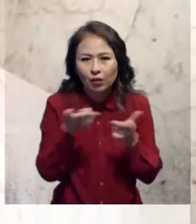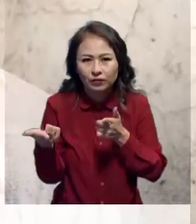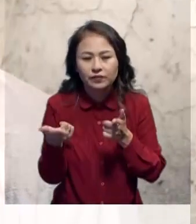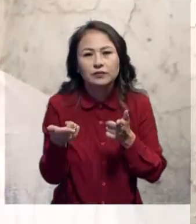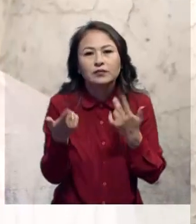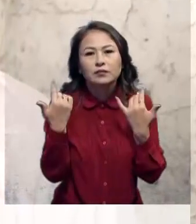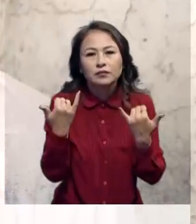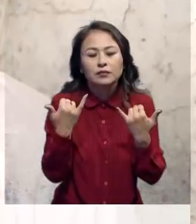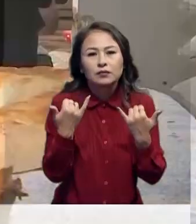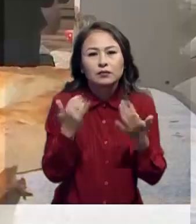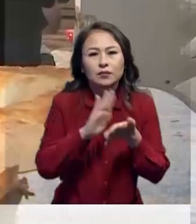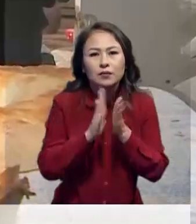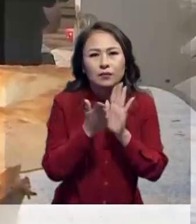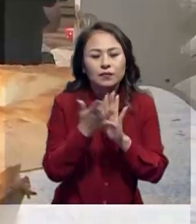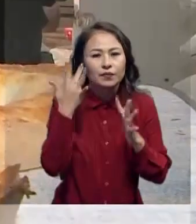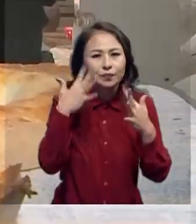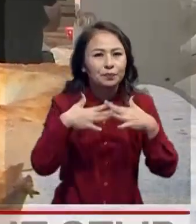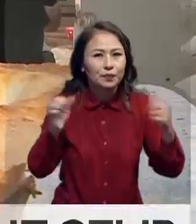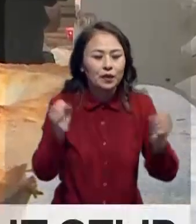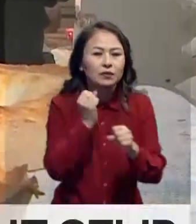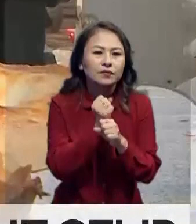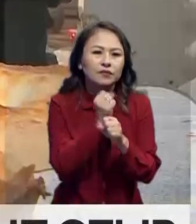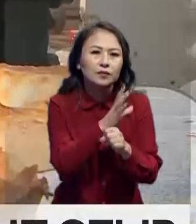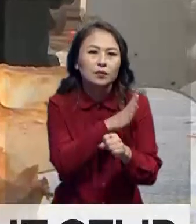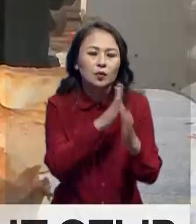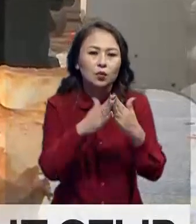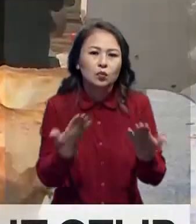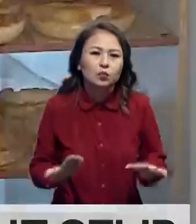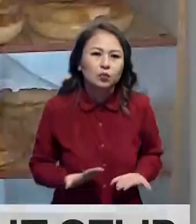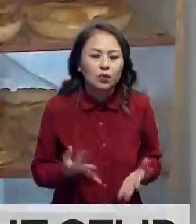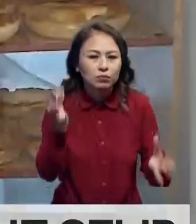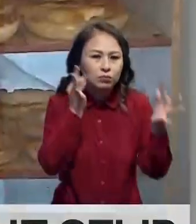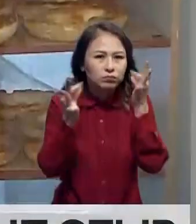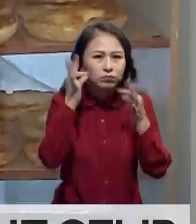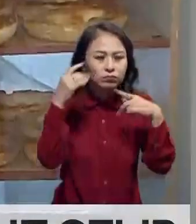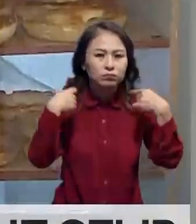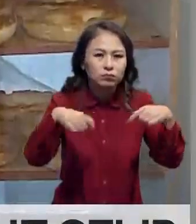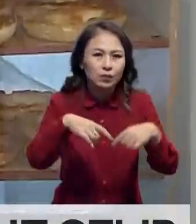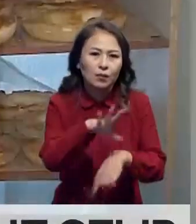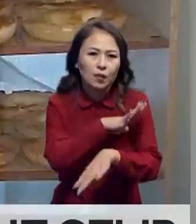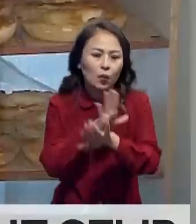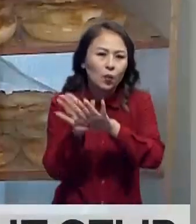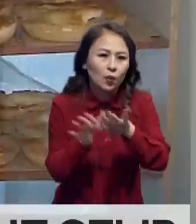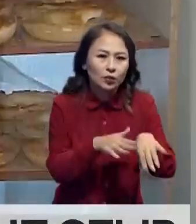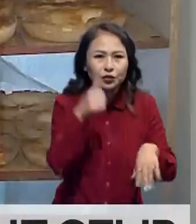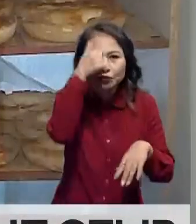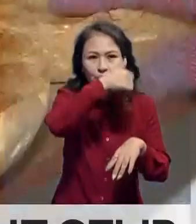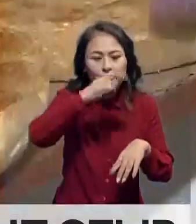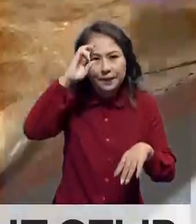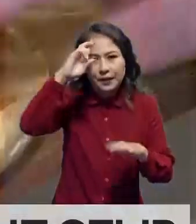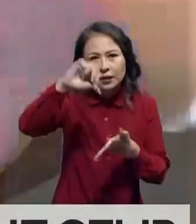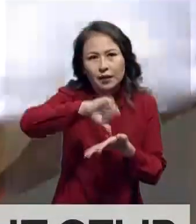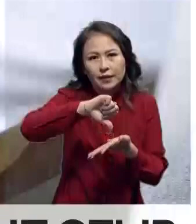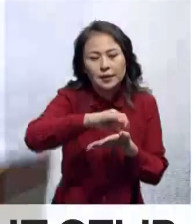көп, талап алып кетеді. Жібек Әмірбекова бұрын үй жағдайында тәтті күлшелер пісіріп сатқан. Өткен жылы мемлекеттік бағдарламаға